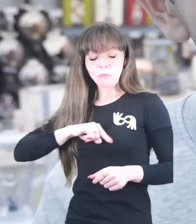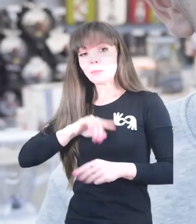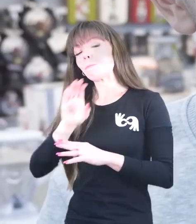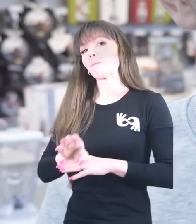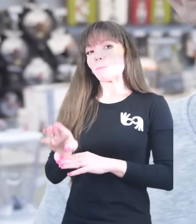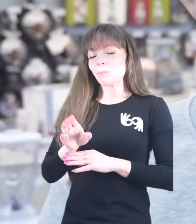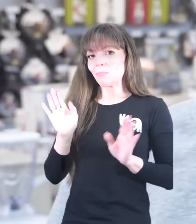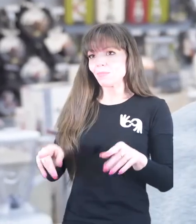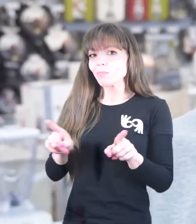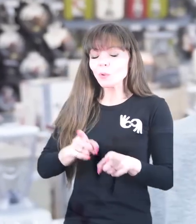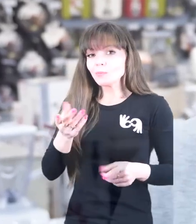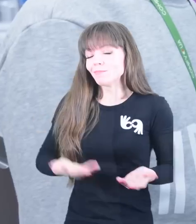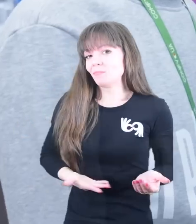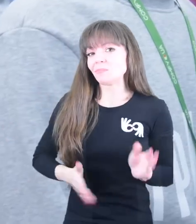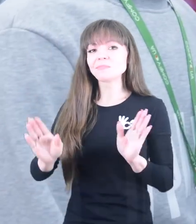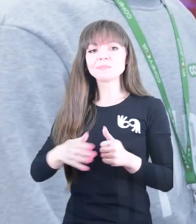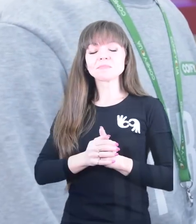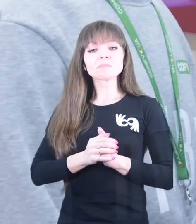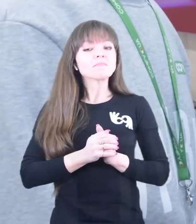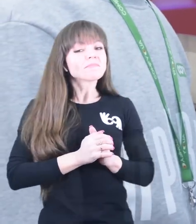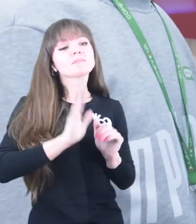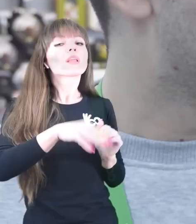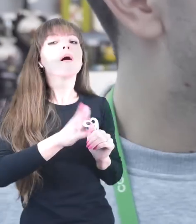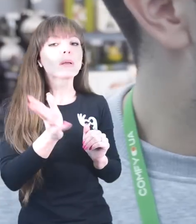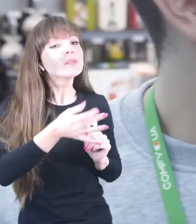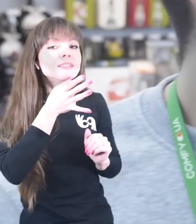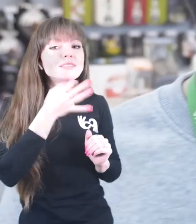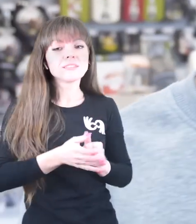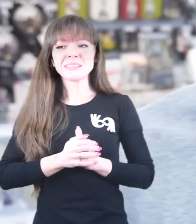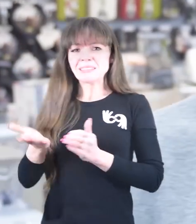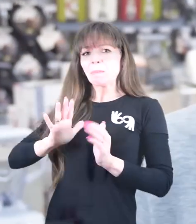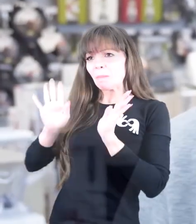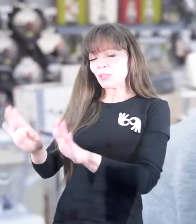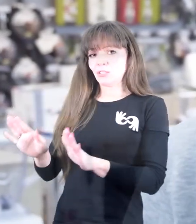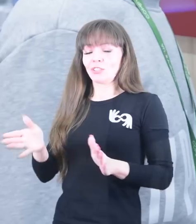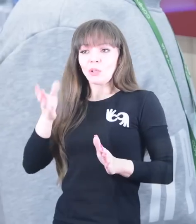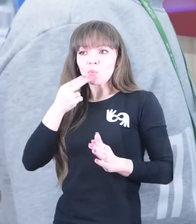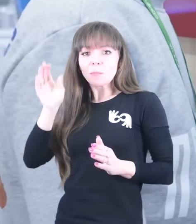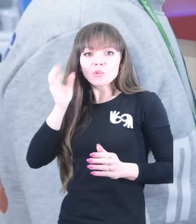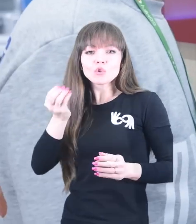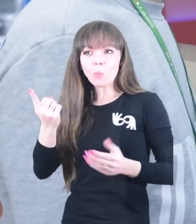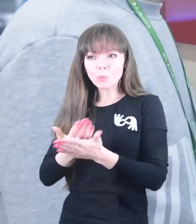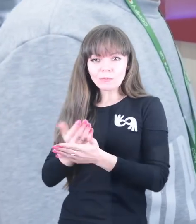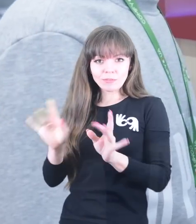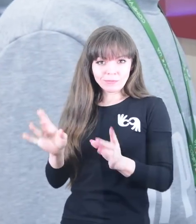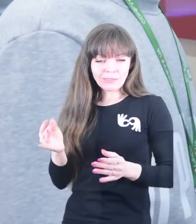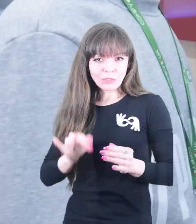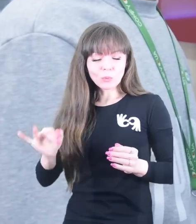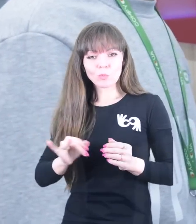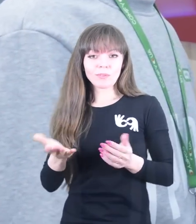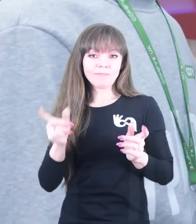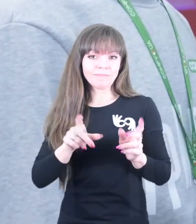стоит брать. А в душе ору. Да ты что, там такой цирк был. Да. Так что, микроволновка вам нравится? Да подожди ты с микроволновкой,